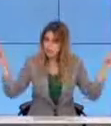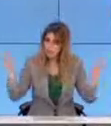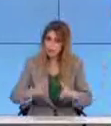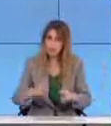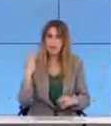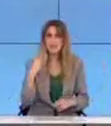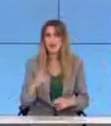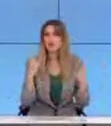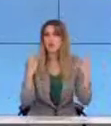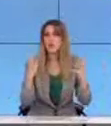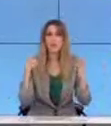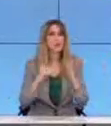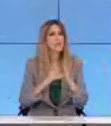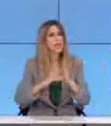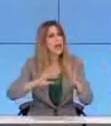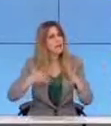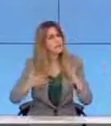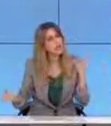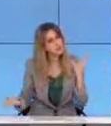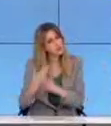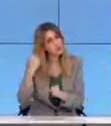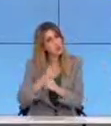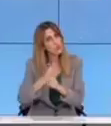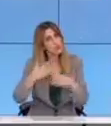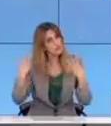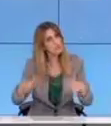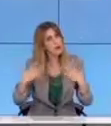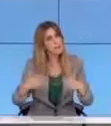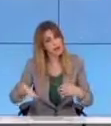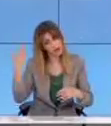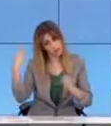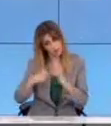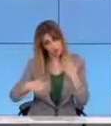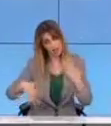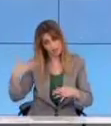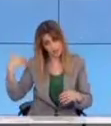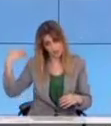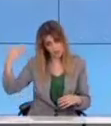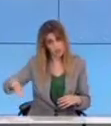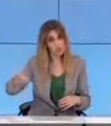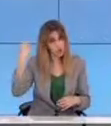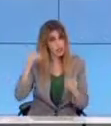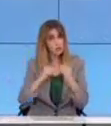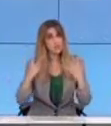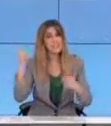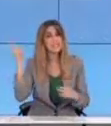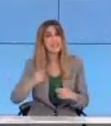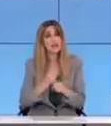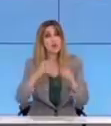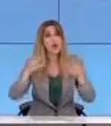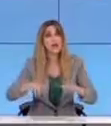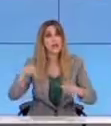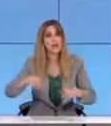380.000 περίπου που δημιουργήσαμε μέχρι σήμερα από το 2015, όταν παραλάβαμε την ανεργία σχεδόν στο 27% και σήμερα είναι σχεδόν